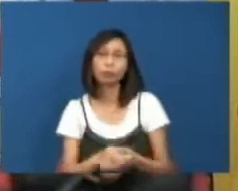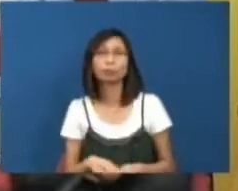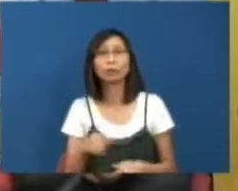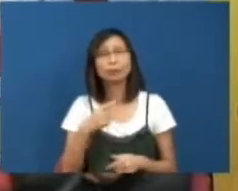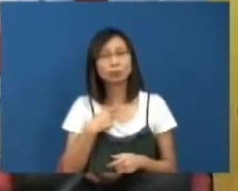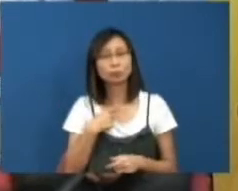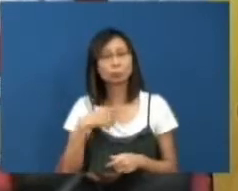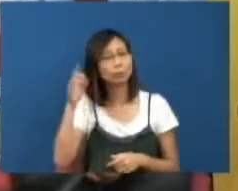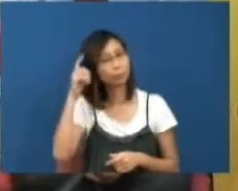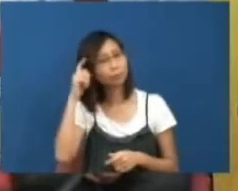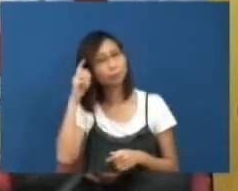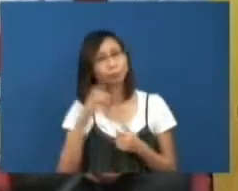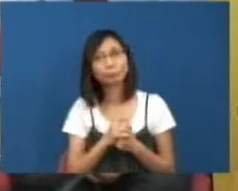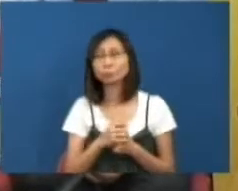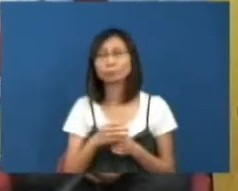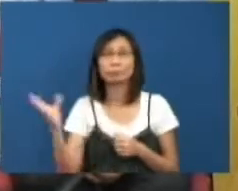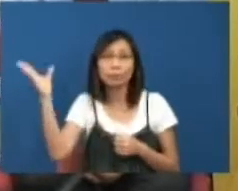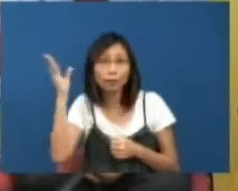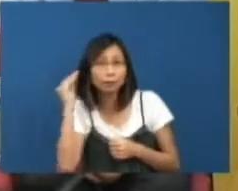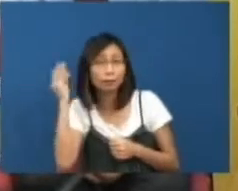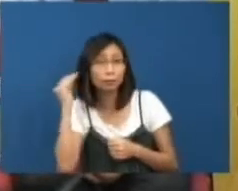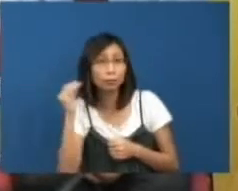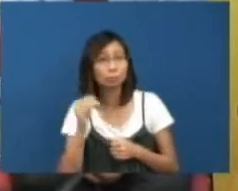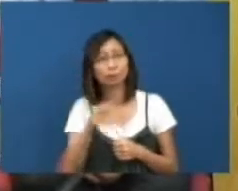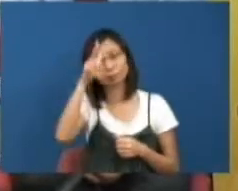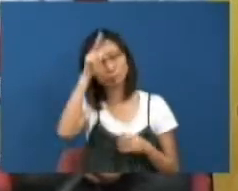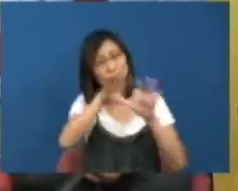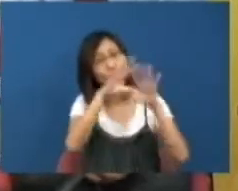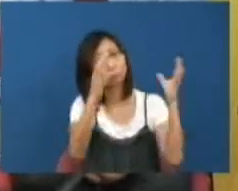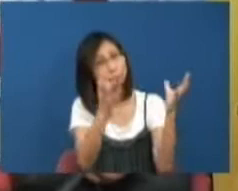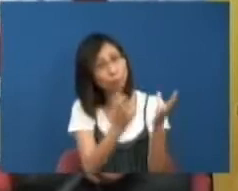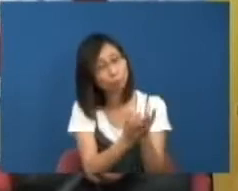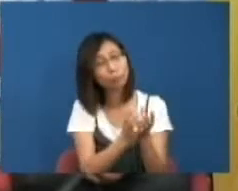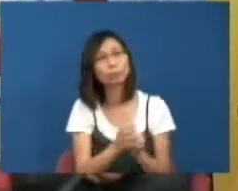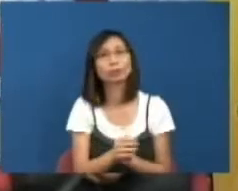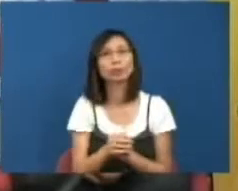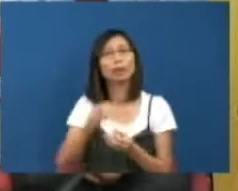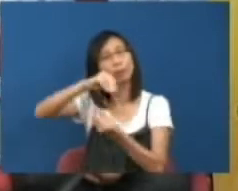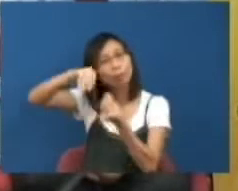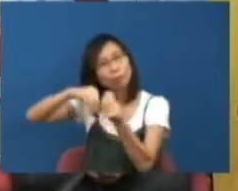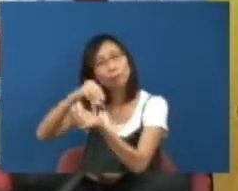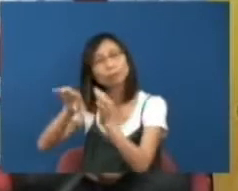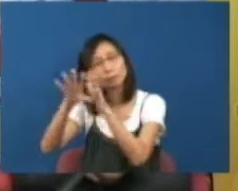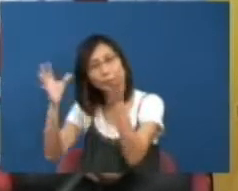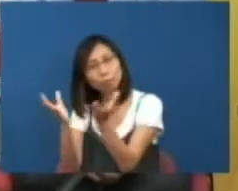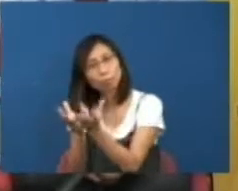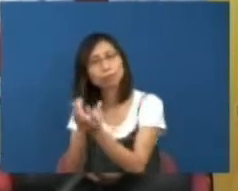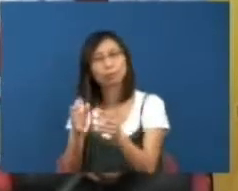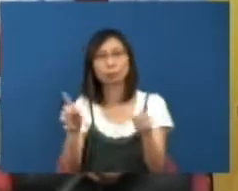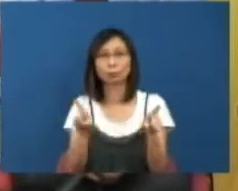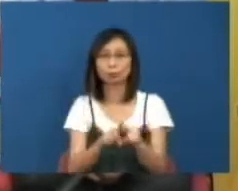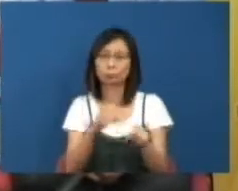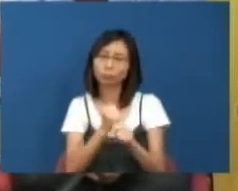局同埋聽到咧，即、就、係、是、相關政府部門啦、環境局嘅朋友同埋同事咧，你係應該要支持呢啲方